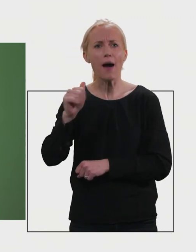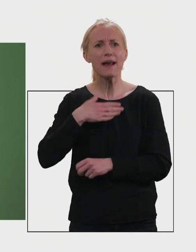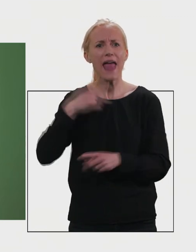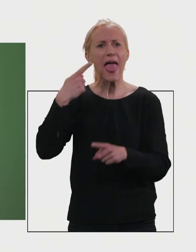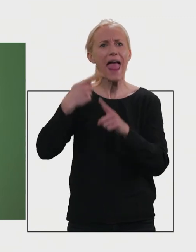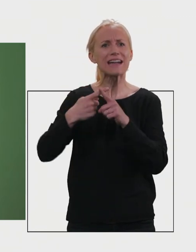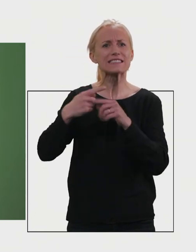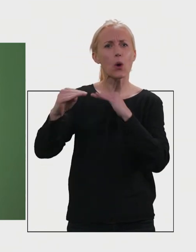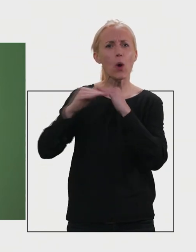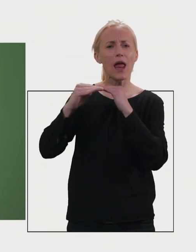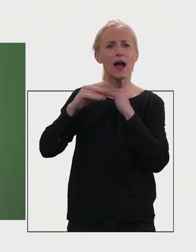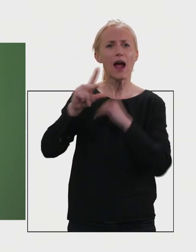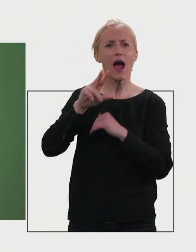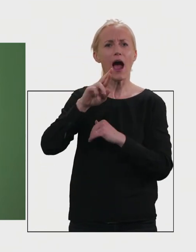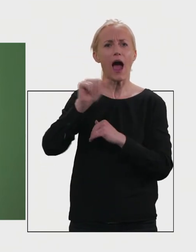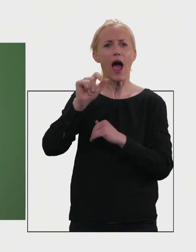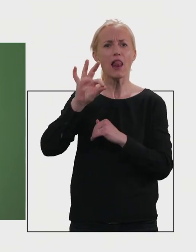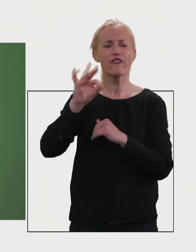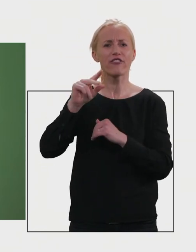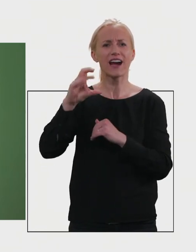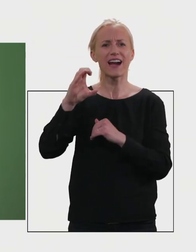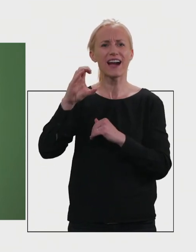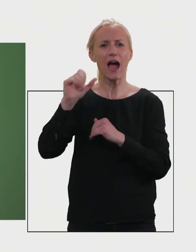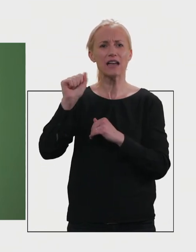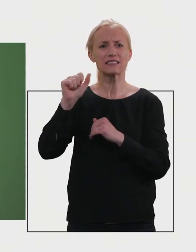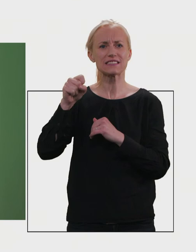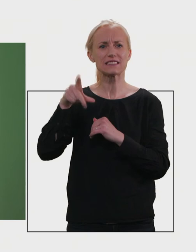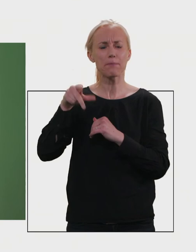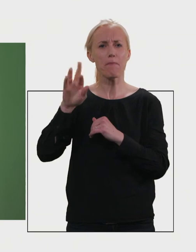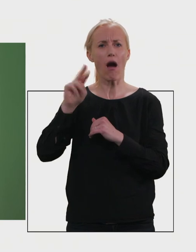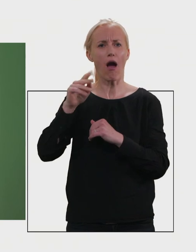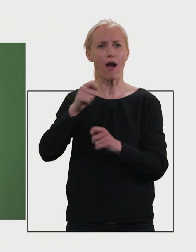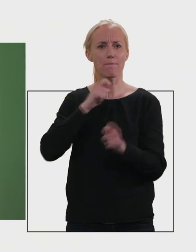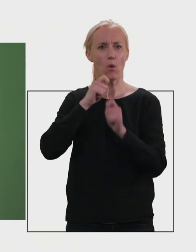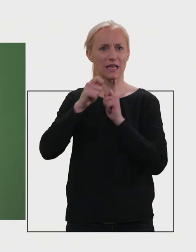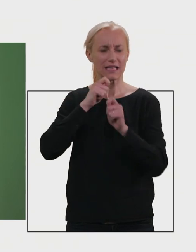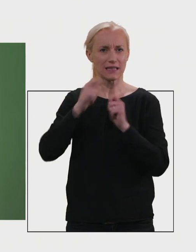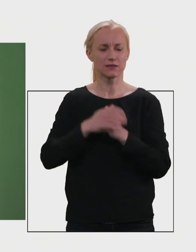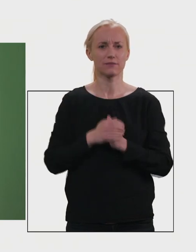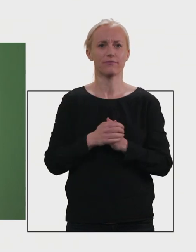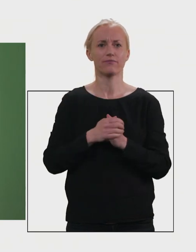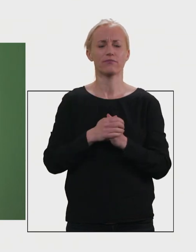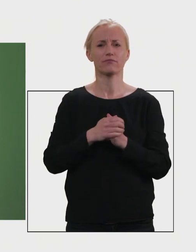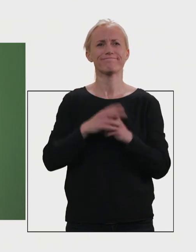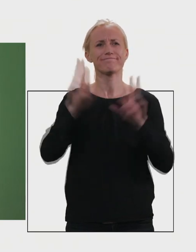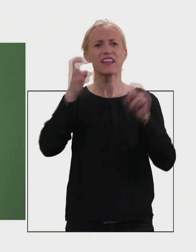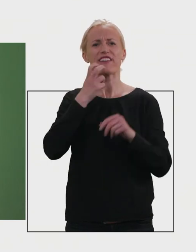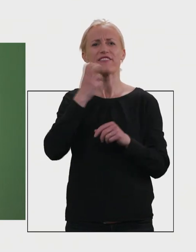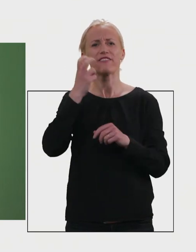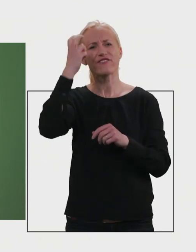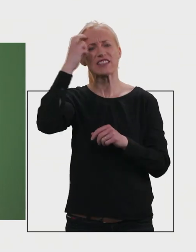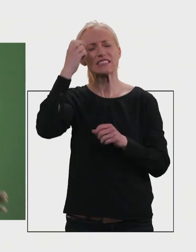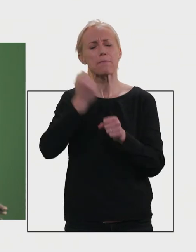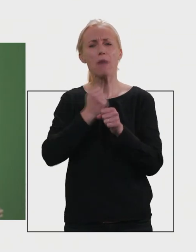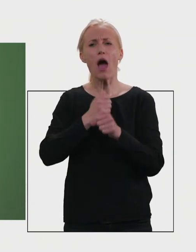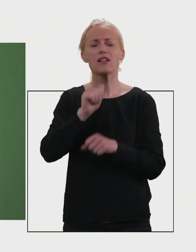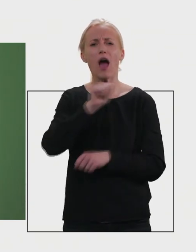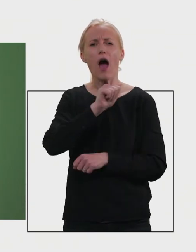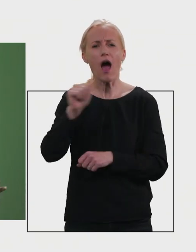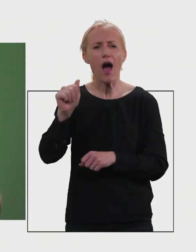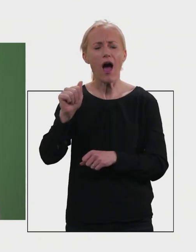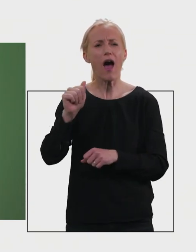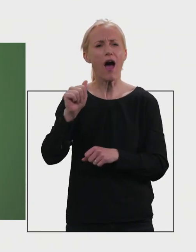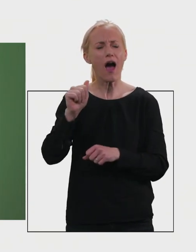Kaspers moderiert. Und man könnte fast sagen, Wissen macht Art war auch so ein bisschen, sagen wir mal,